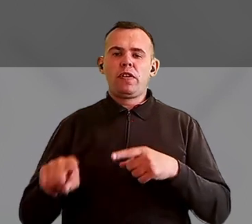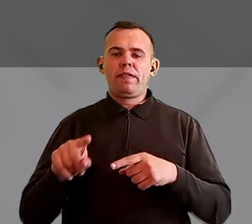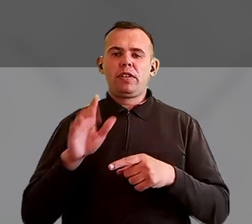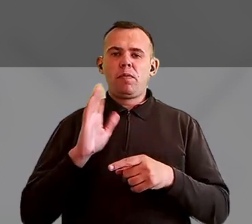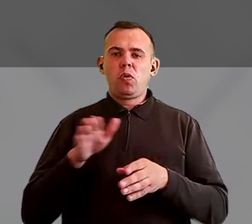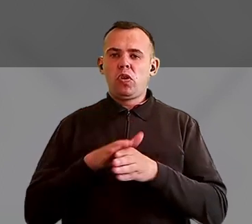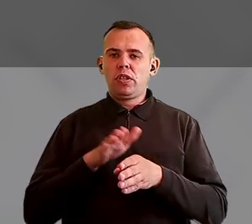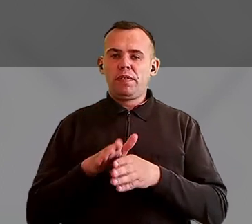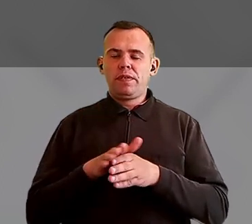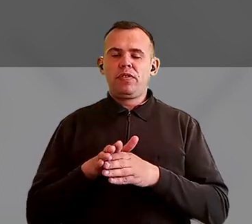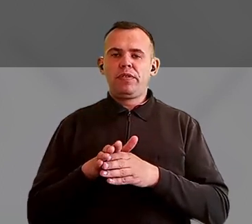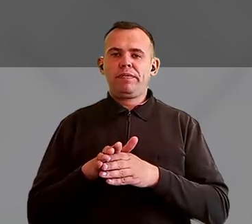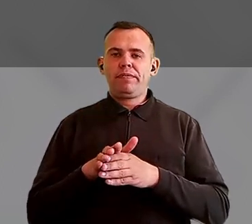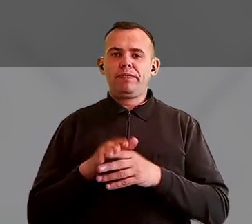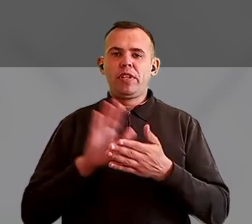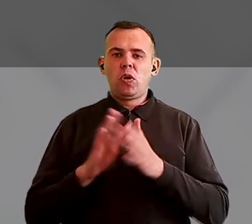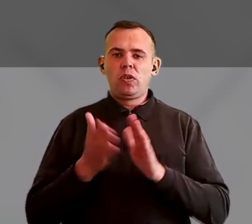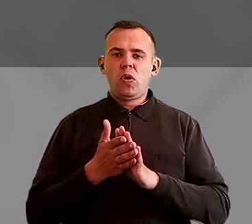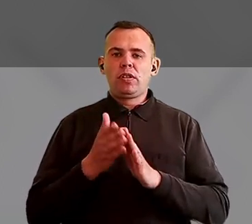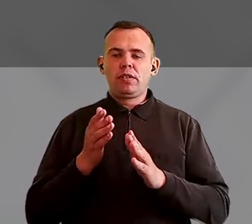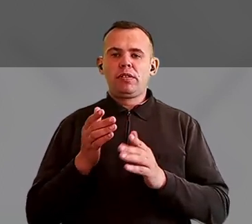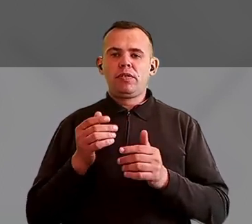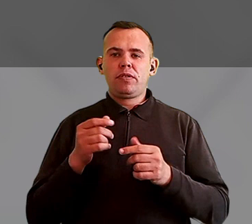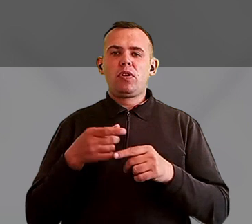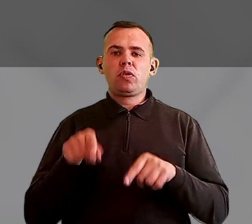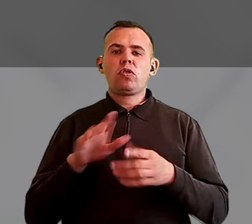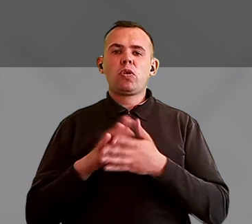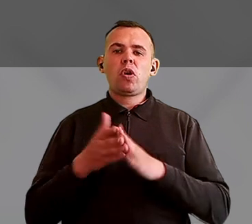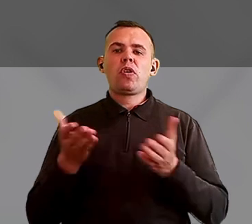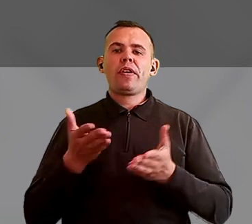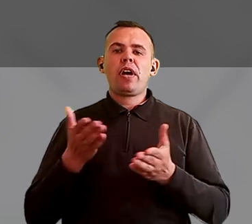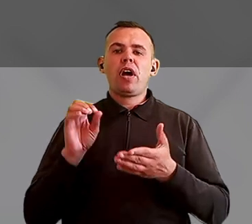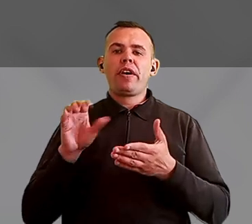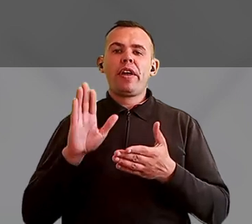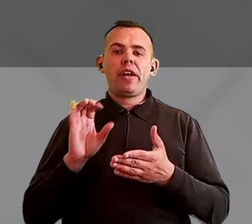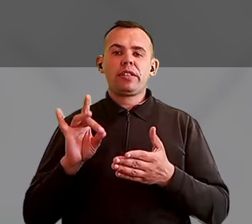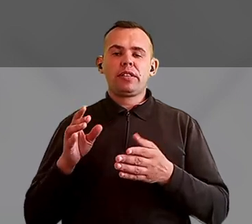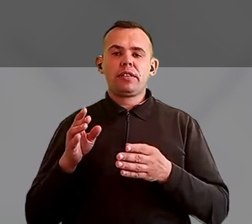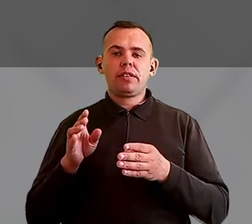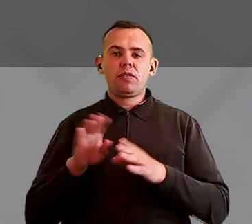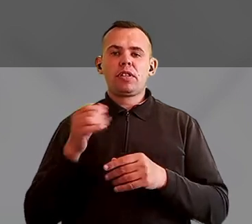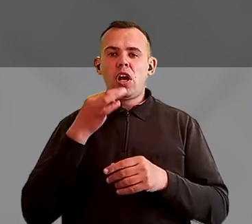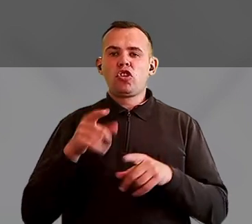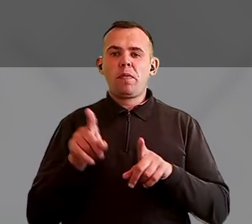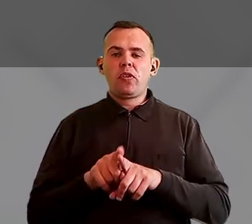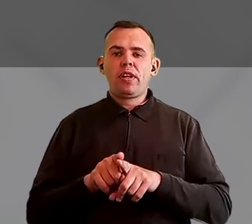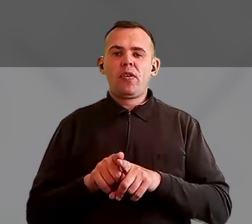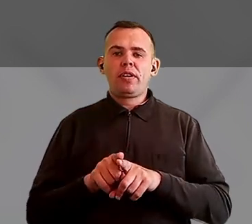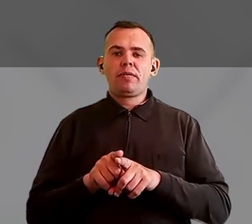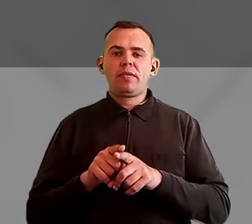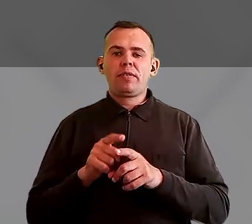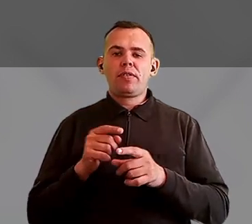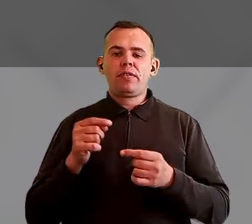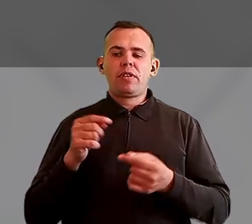що ситуація критична. Тут же ж ситуація така, реєстри закриті і, скажімо так, визначаємося, яким чином